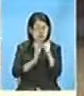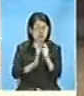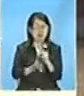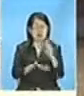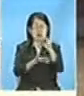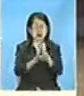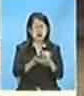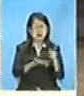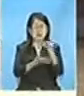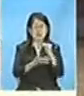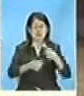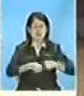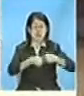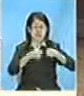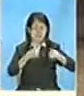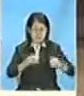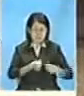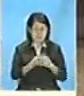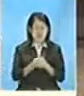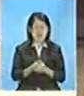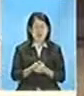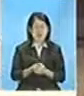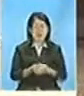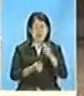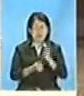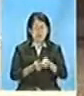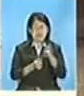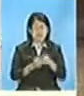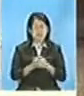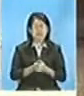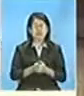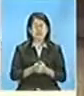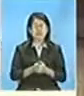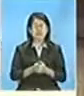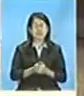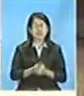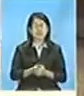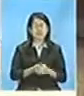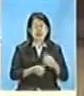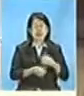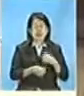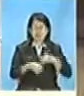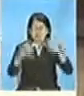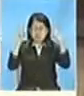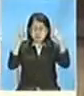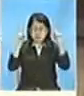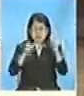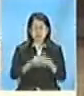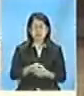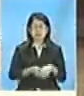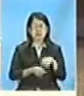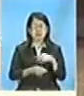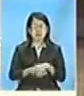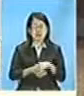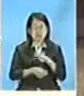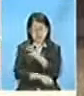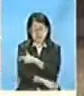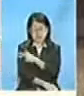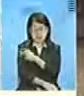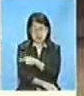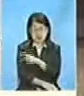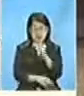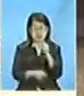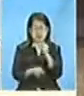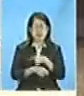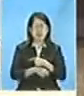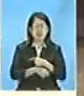ใจซึ่งพระท่านศาสตราจารย์สัญญาธรรมศักดิ์เป็นประธานมูลนิธิได้นำเข้าเฝ้าเบิกตัว